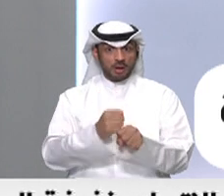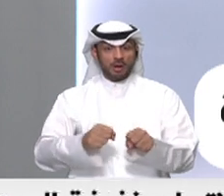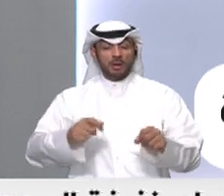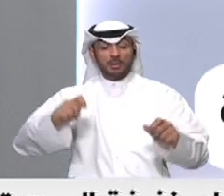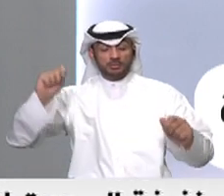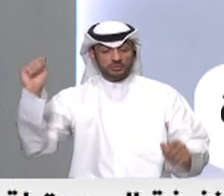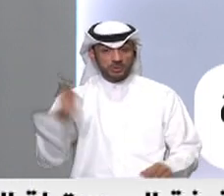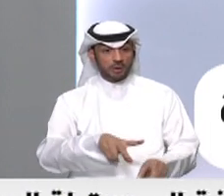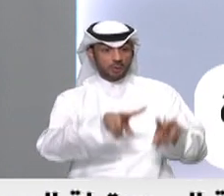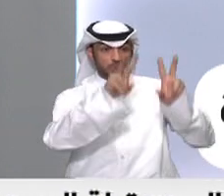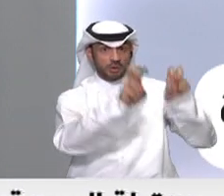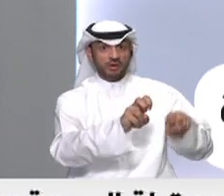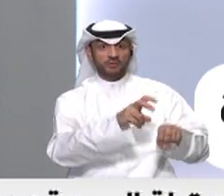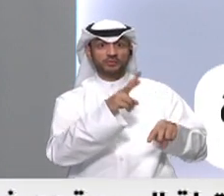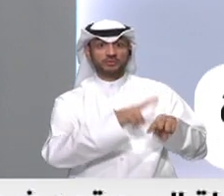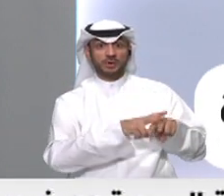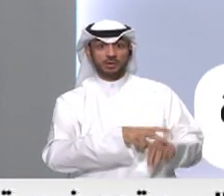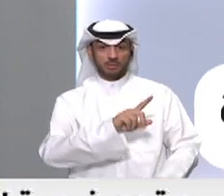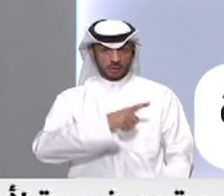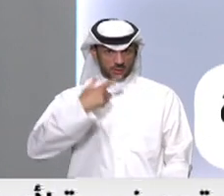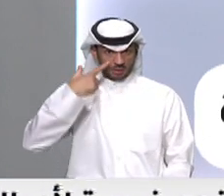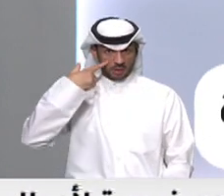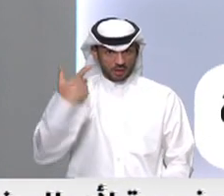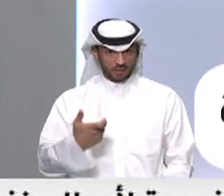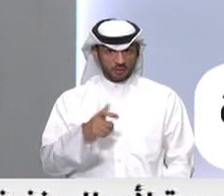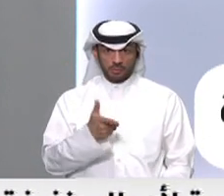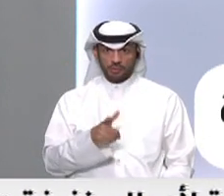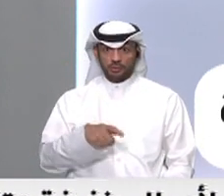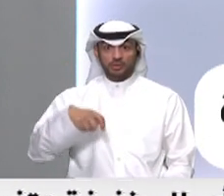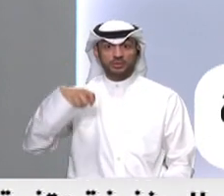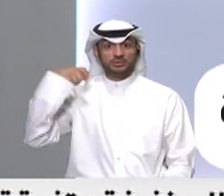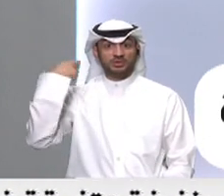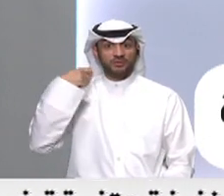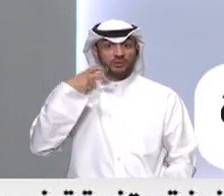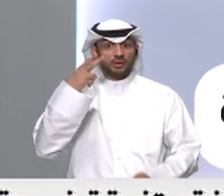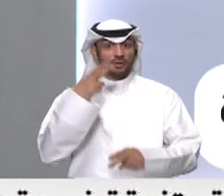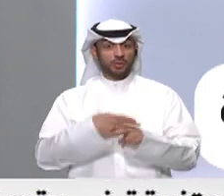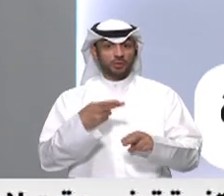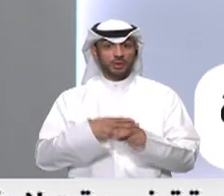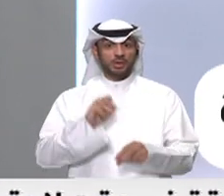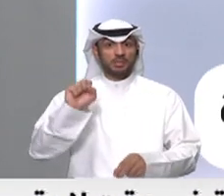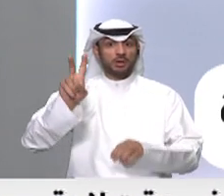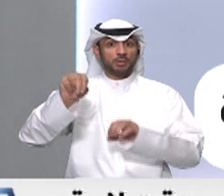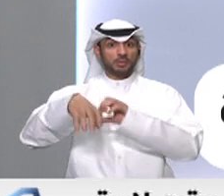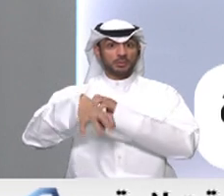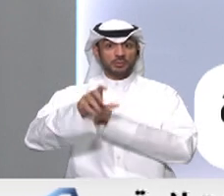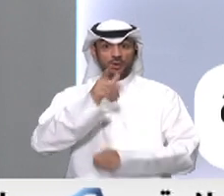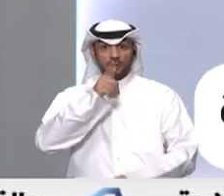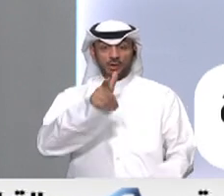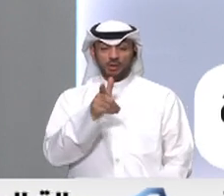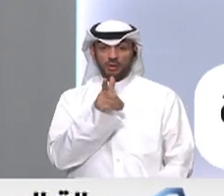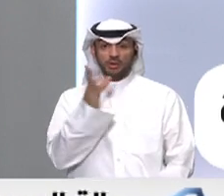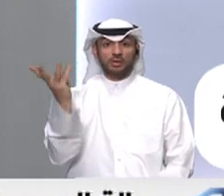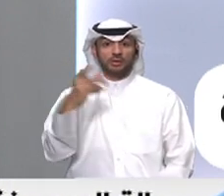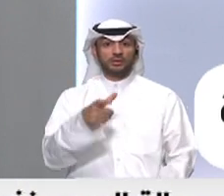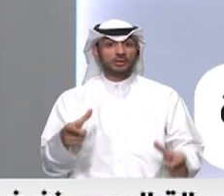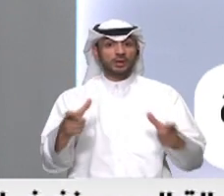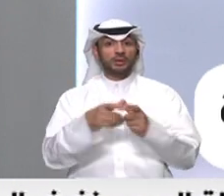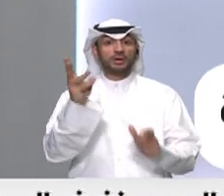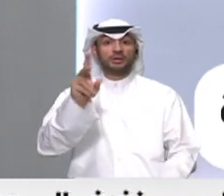الانتهاكات نعم وحذر السفير الهين في كلمه القاها امام مجلس حقوق الانسان في دورته السابعه